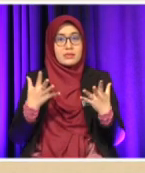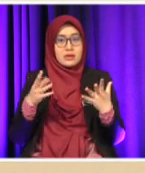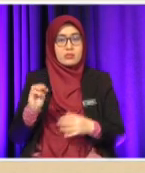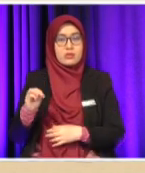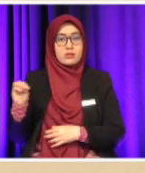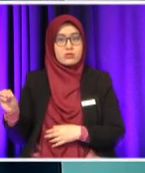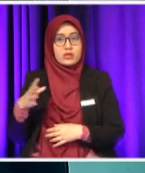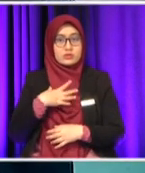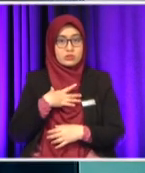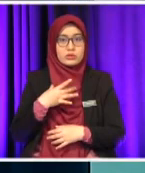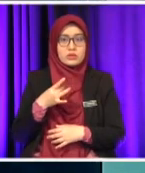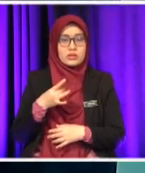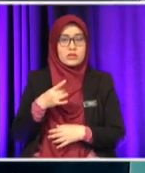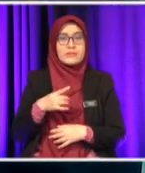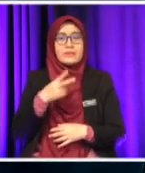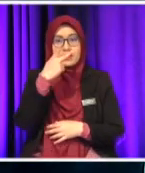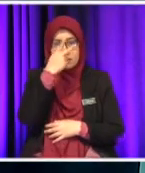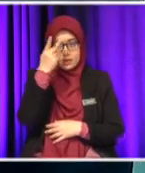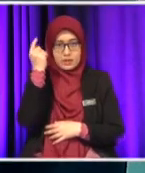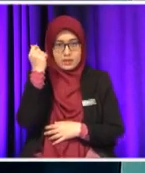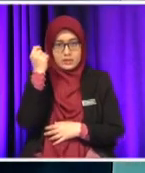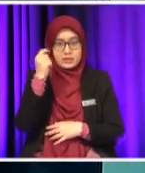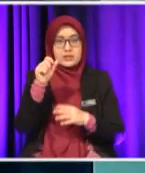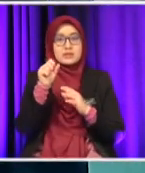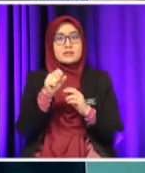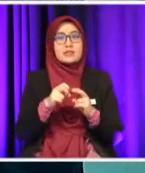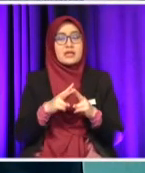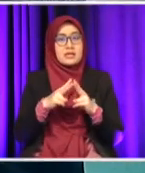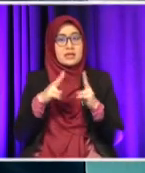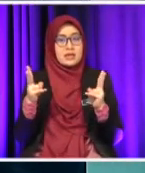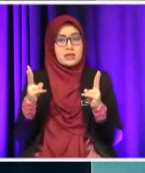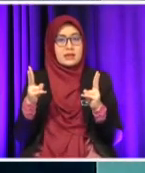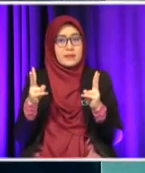keadaan kita sibuk bekerja sekarang ini itu perlukan terapi ya